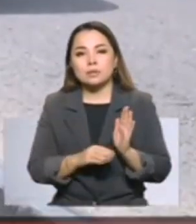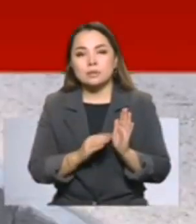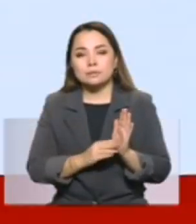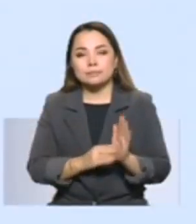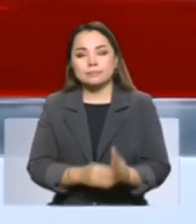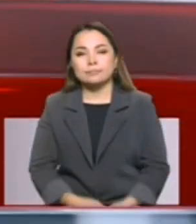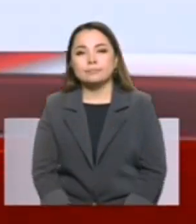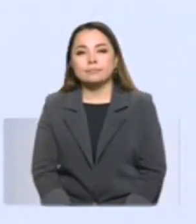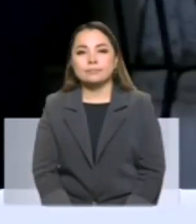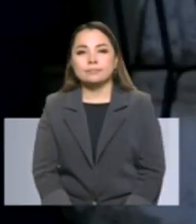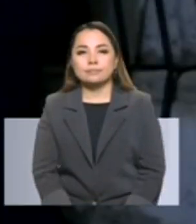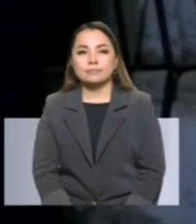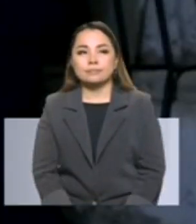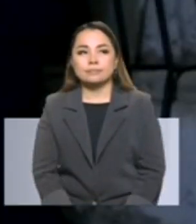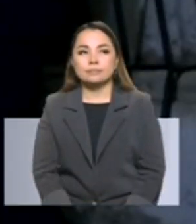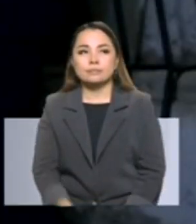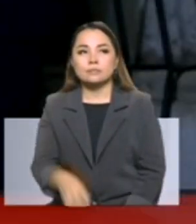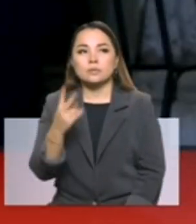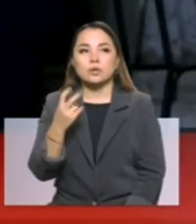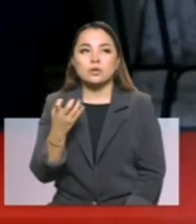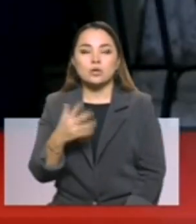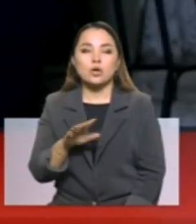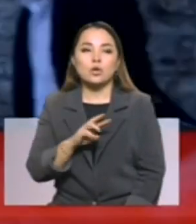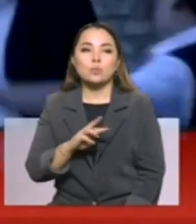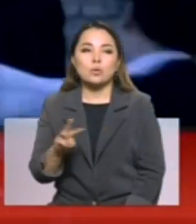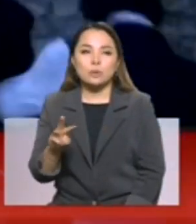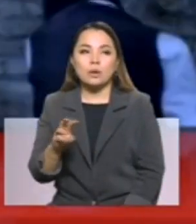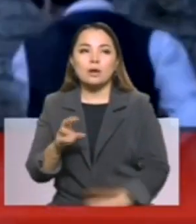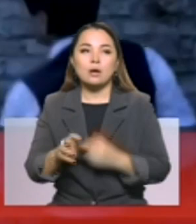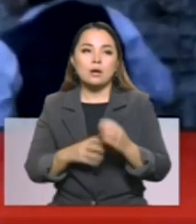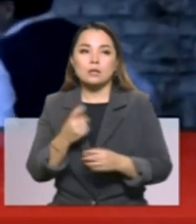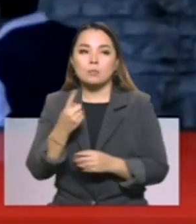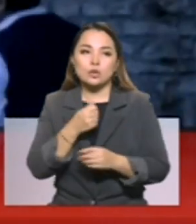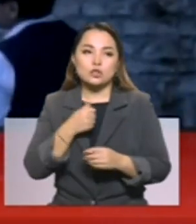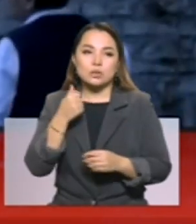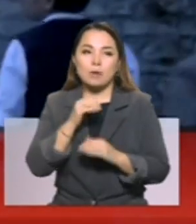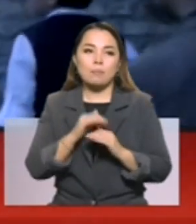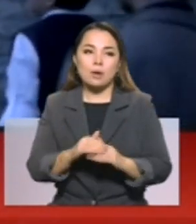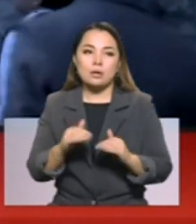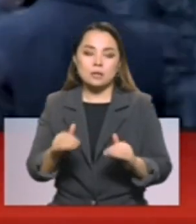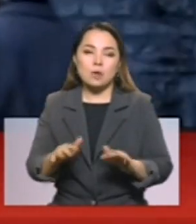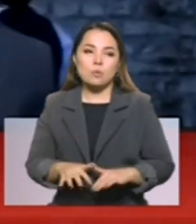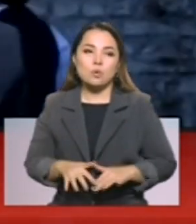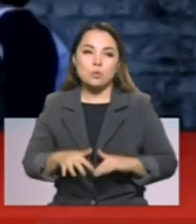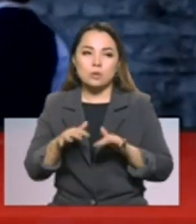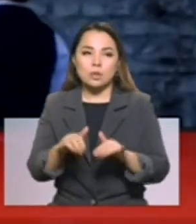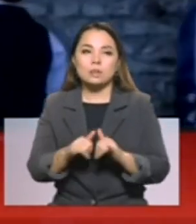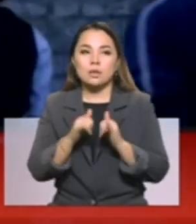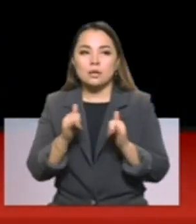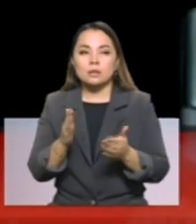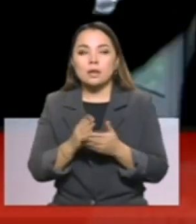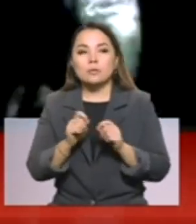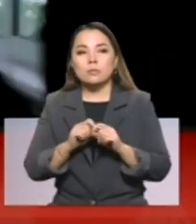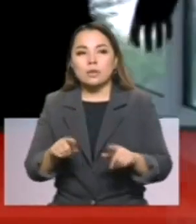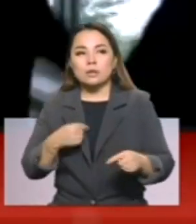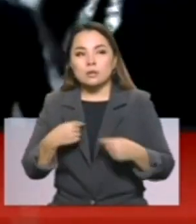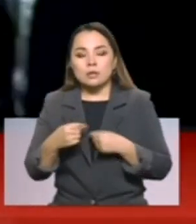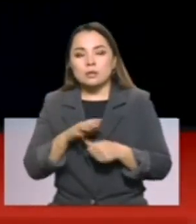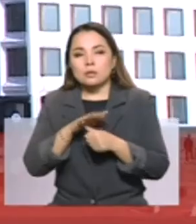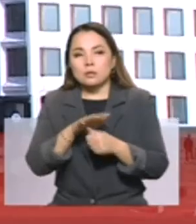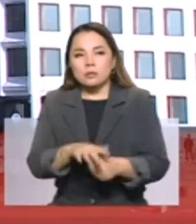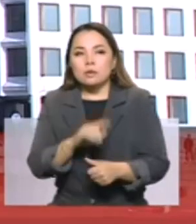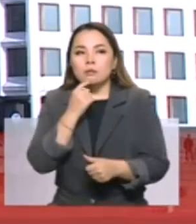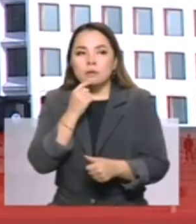айтамын. 250 миллион әлемде бір жылда осынша бала буллингке ұшырайды. Мектептегі зорлық-зомбылық